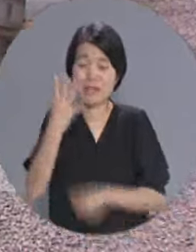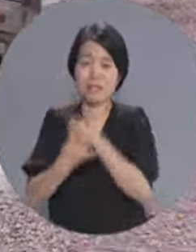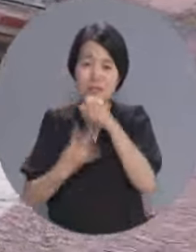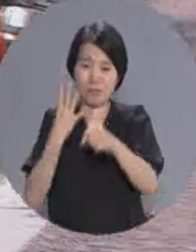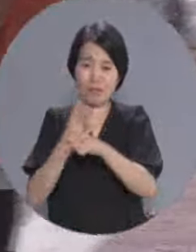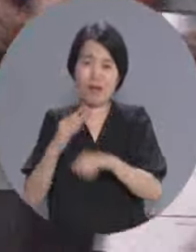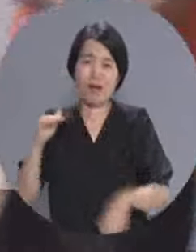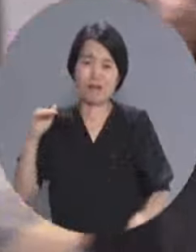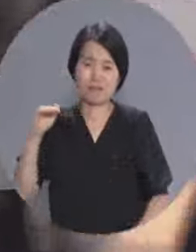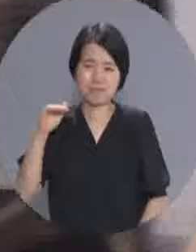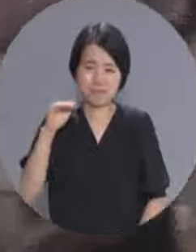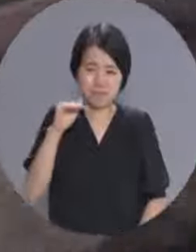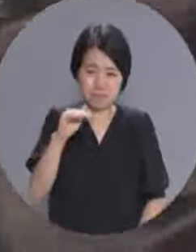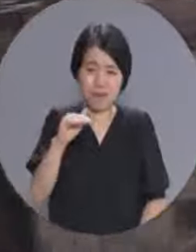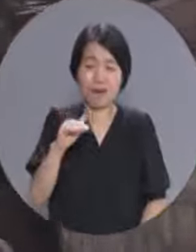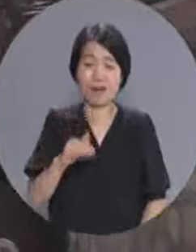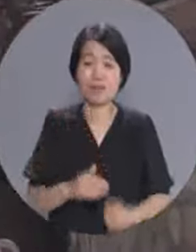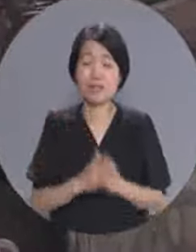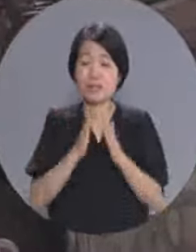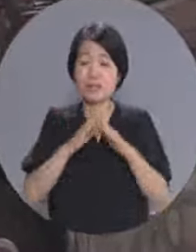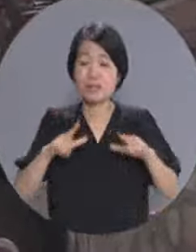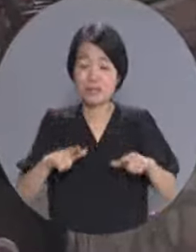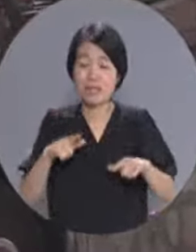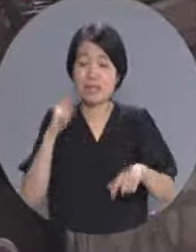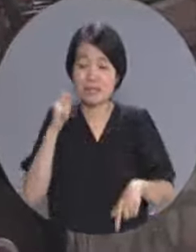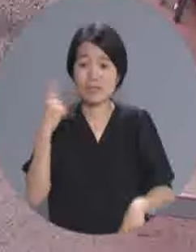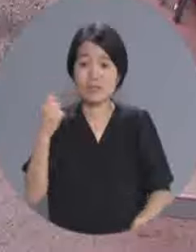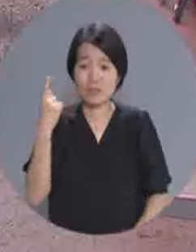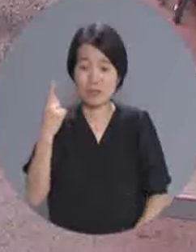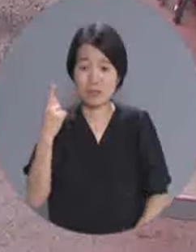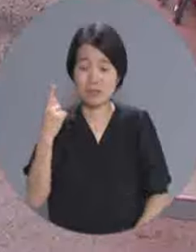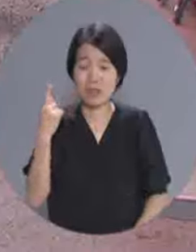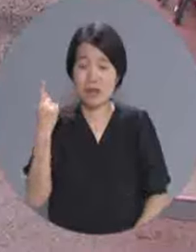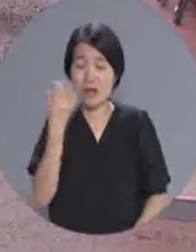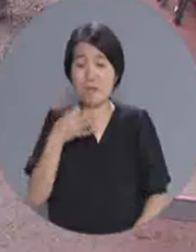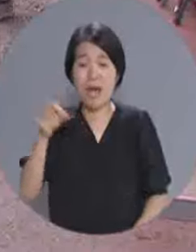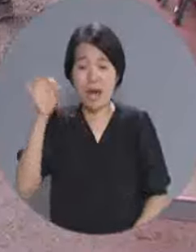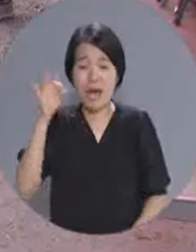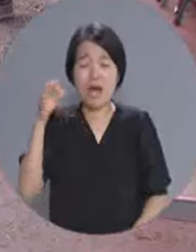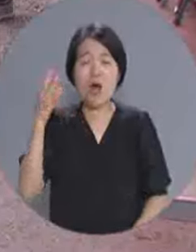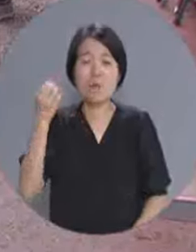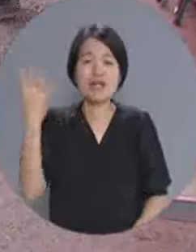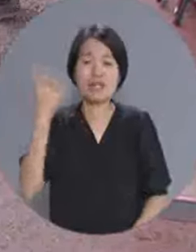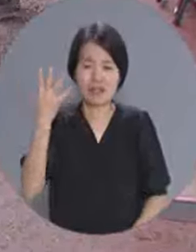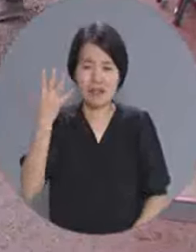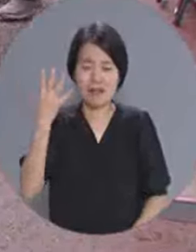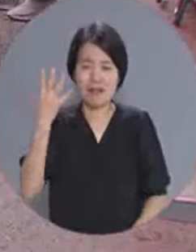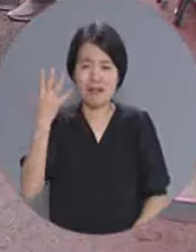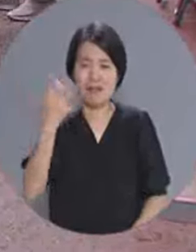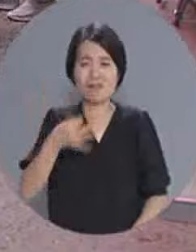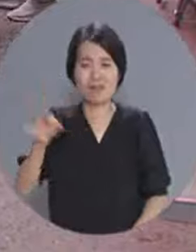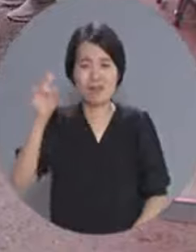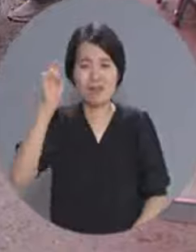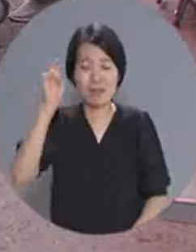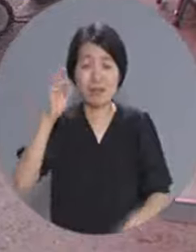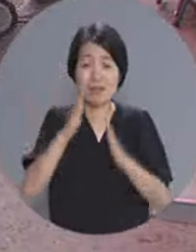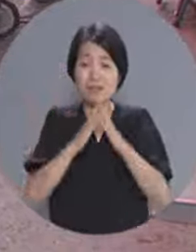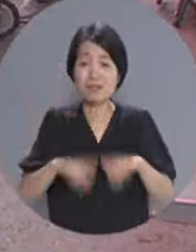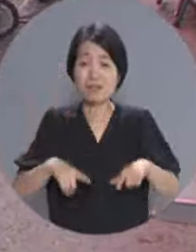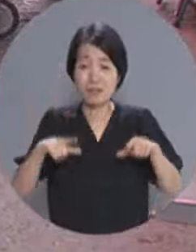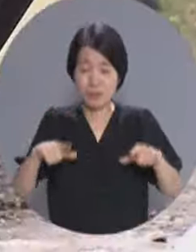넘게 요금을 유지하고 있습니다 전남의 택시 요금도 곧 4천원대로 인상될 것으로 보입니다 최근